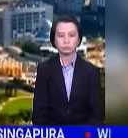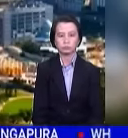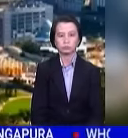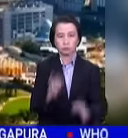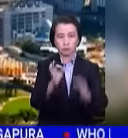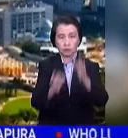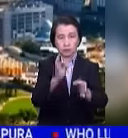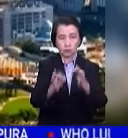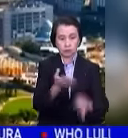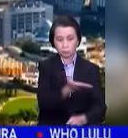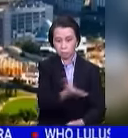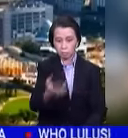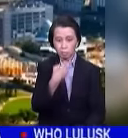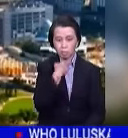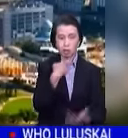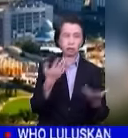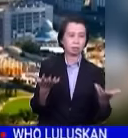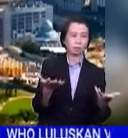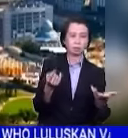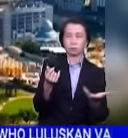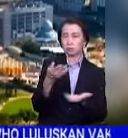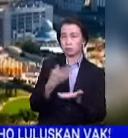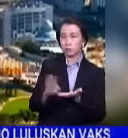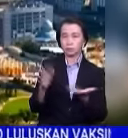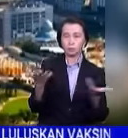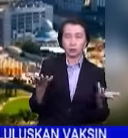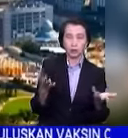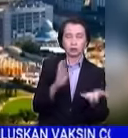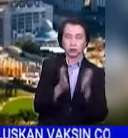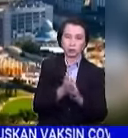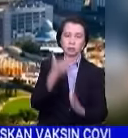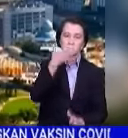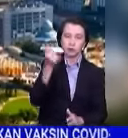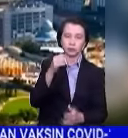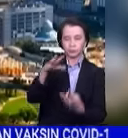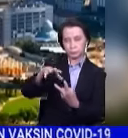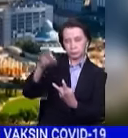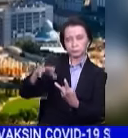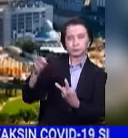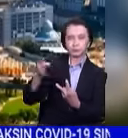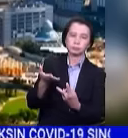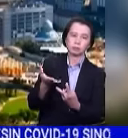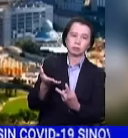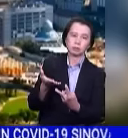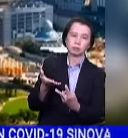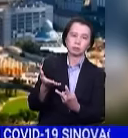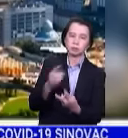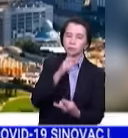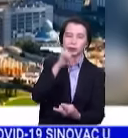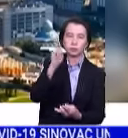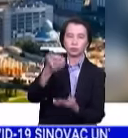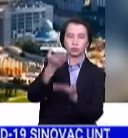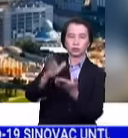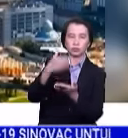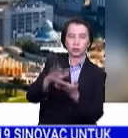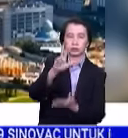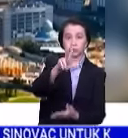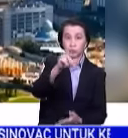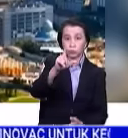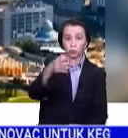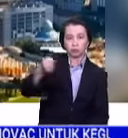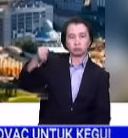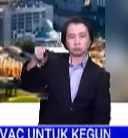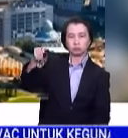Sekiranya mereka terjejas dengan teruk, ya, maka paling elok dipilih tidak perlu membayar untuk 3